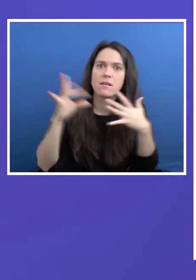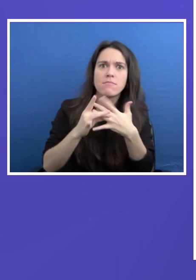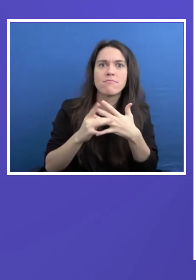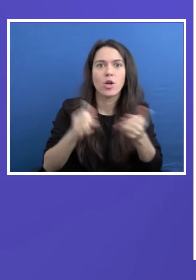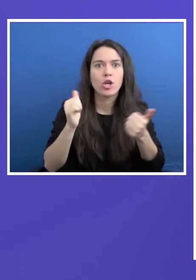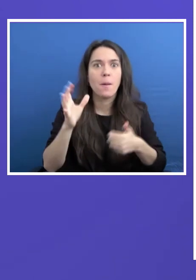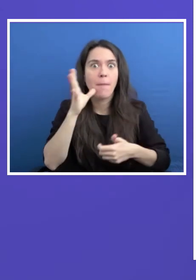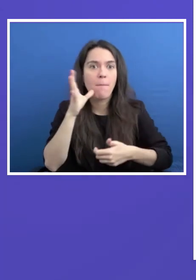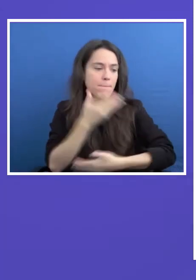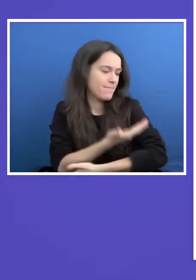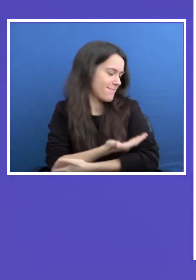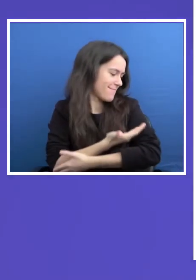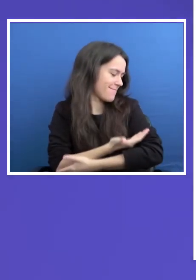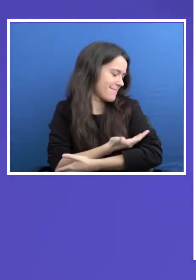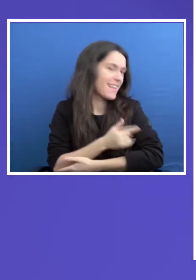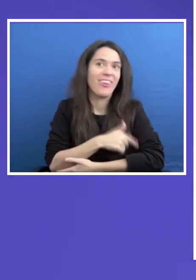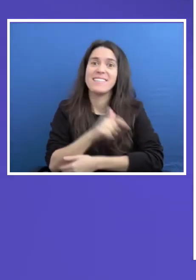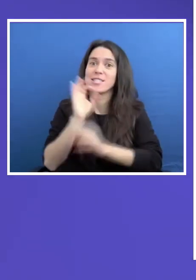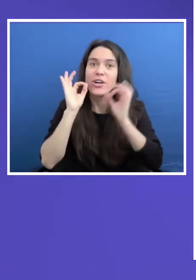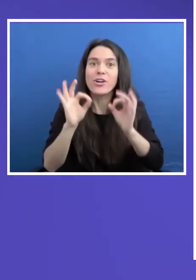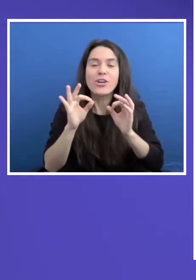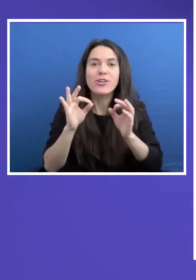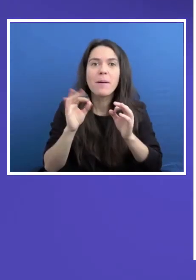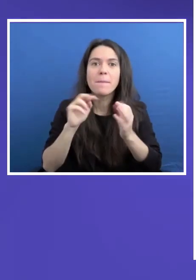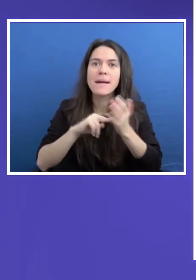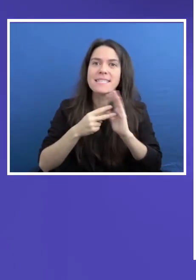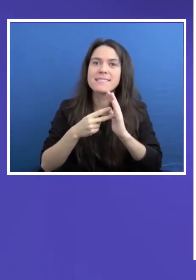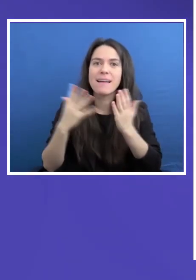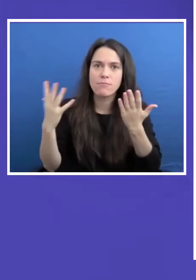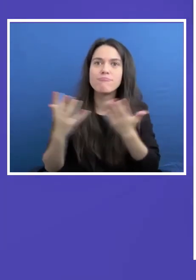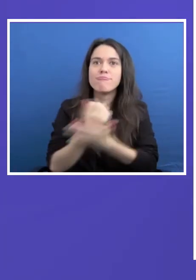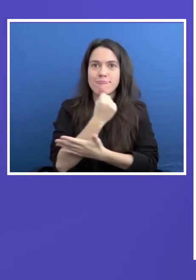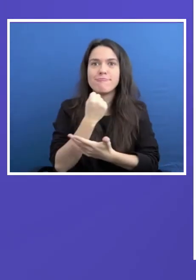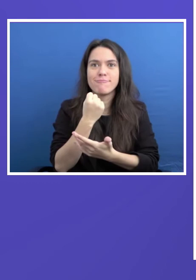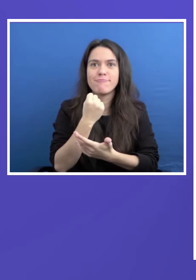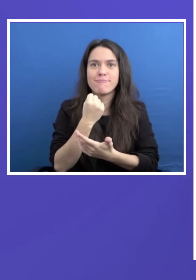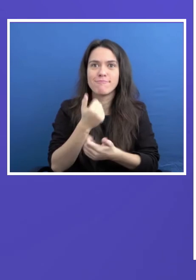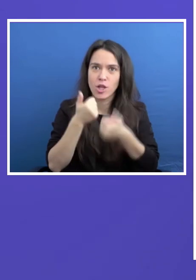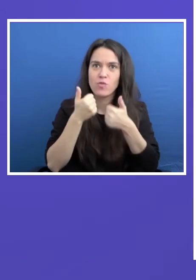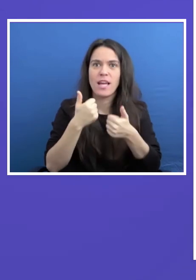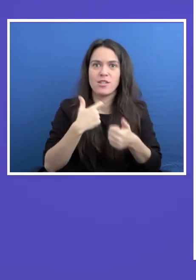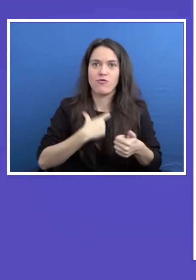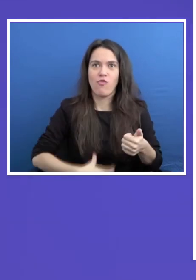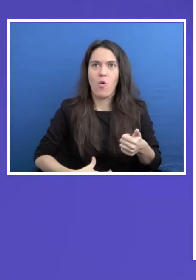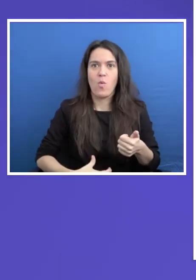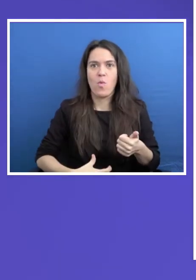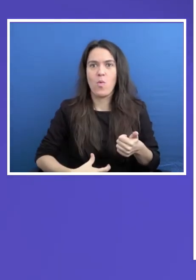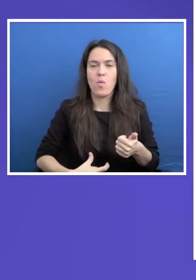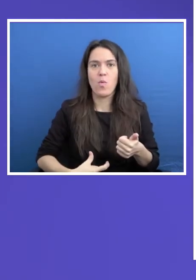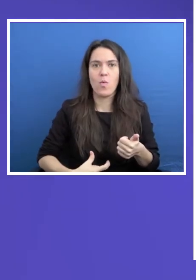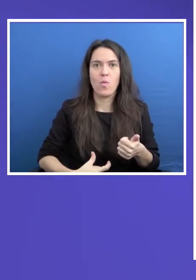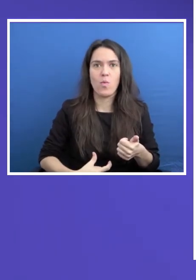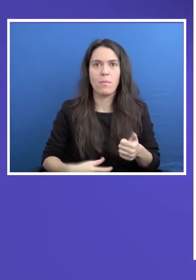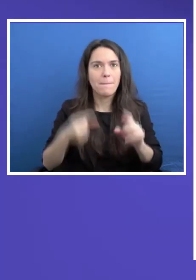لكن برضه جنبا الى جنب بتقدم المراه برضه في الصوره اللي هي العظيمه مع العمل. يا سلام بقى لما تبقى تقدم